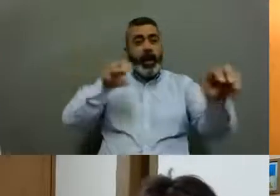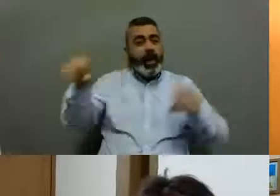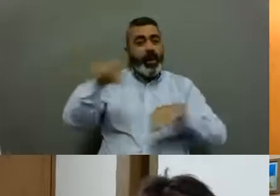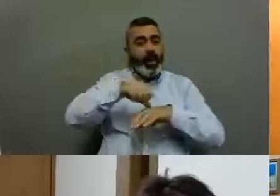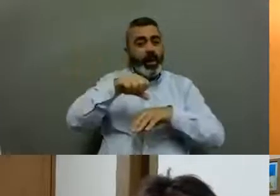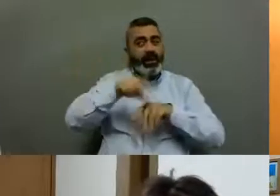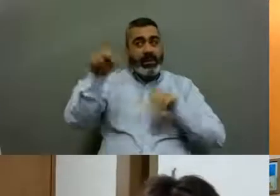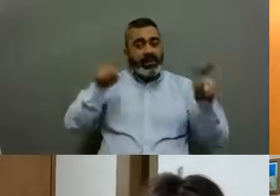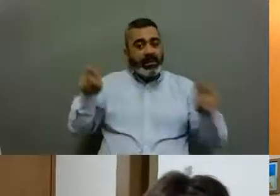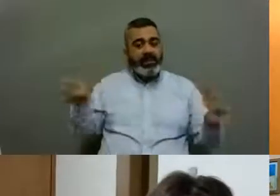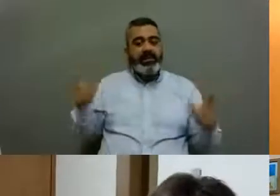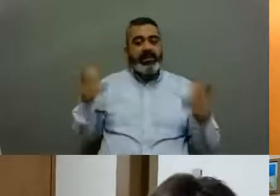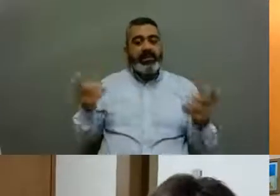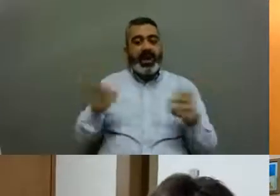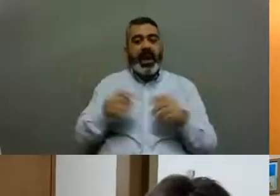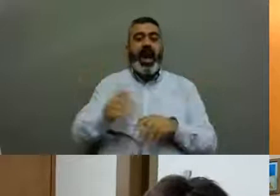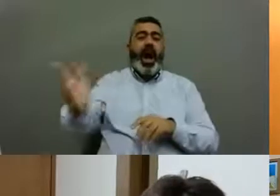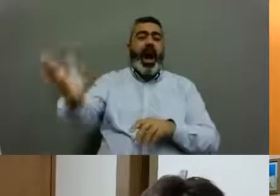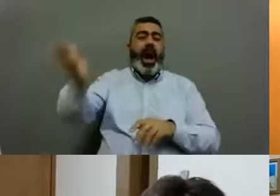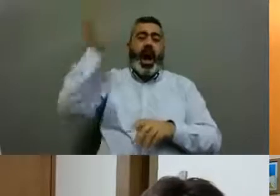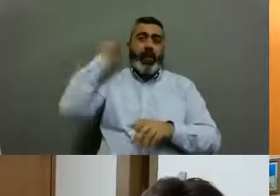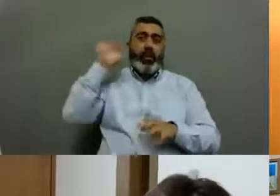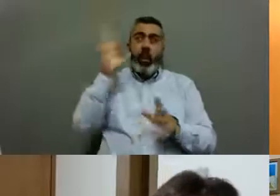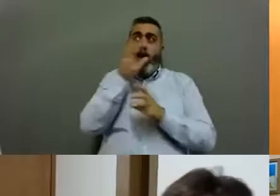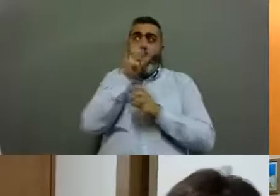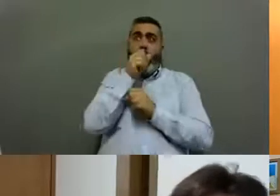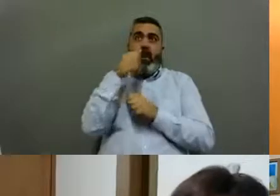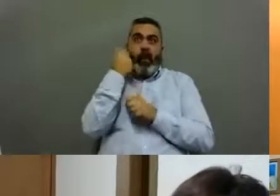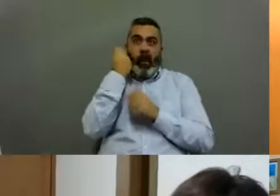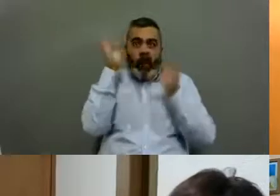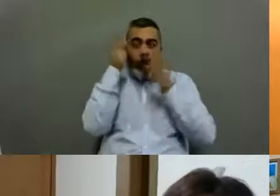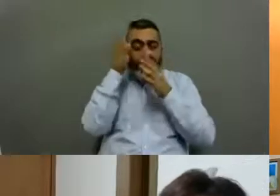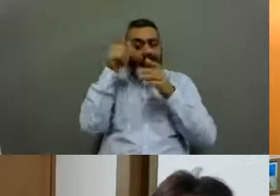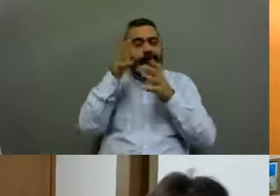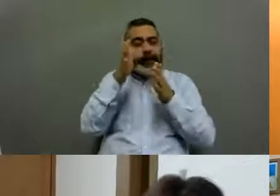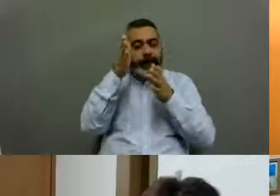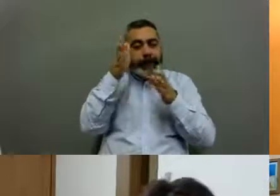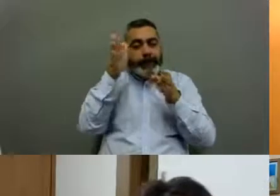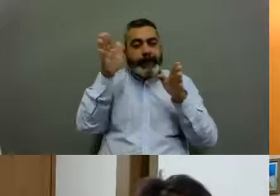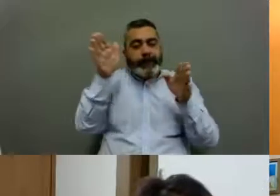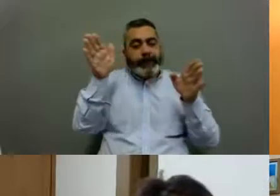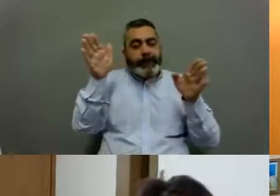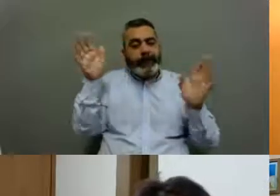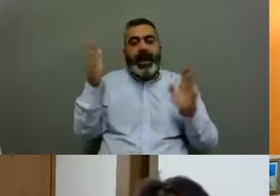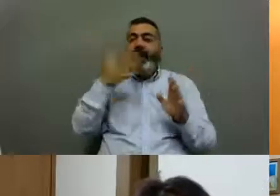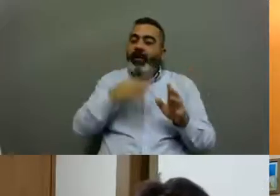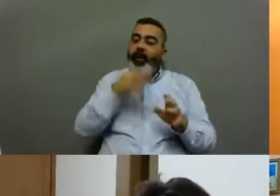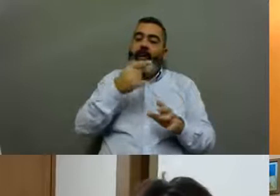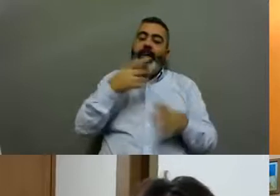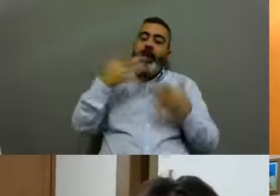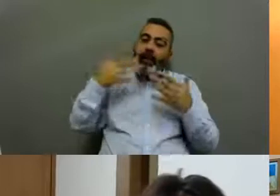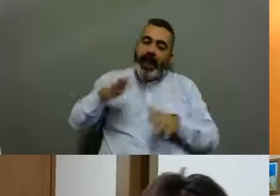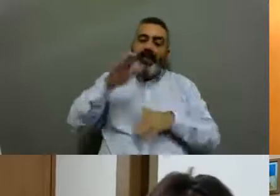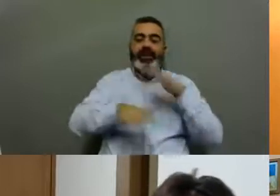αλλά δεν είναι και όπως ήταν κάποια χρόνια νωρίτερα. Υπό αυτή την έννοια είπα ότι έχουν γίνει κάποια